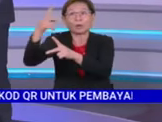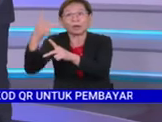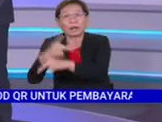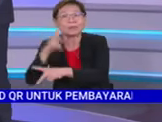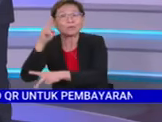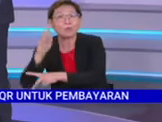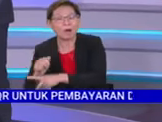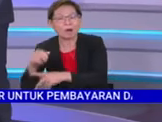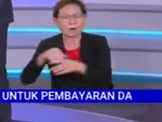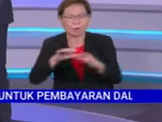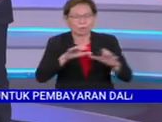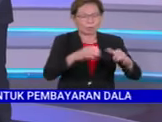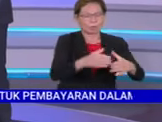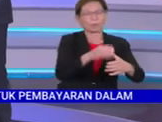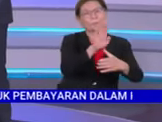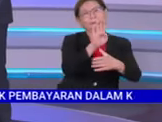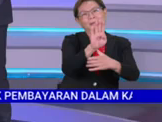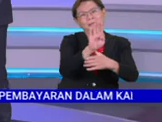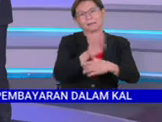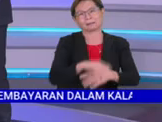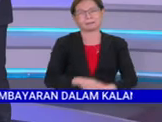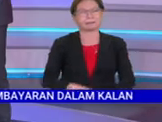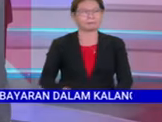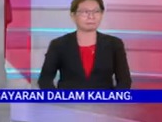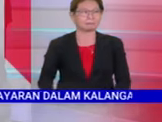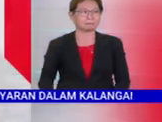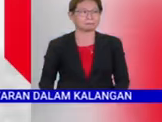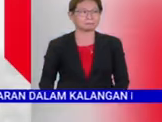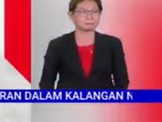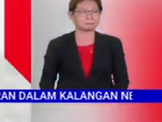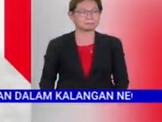Vietnam dalam kumpulan B.